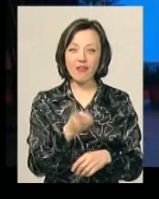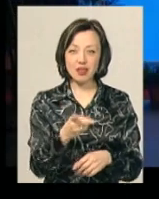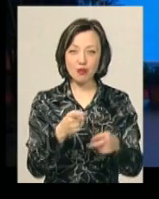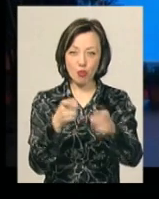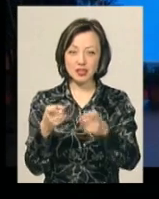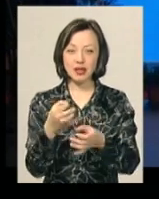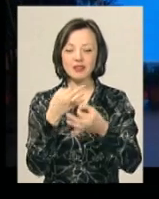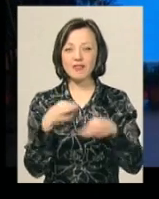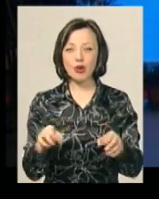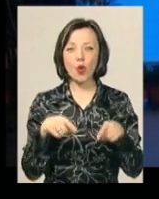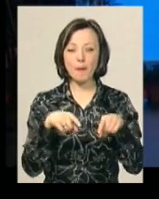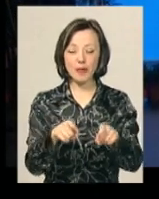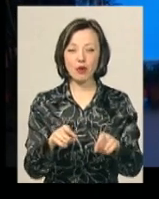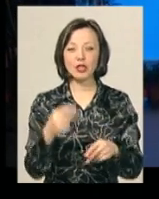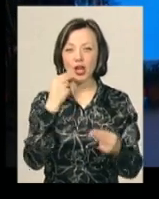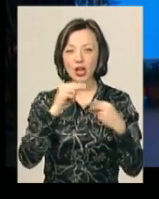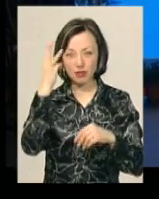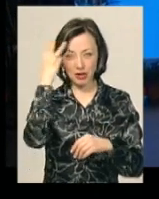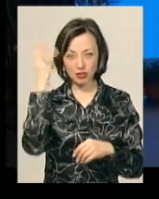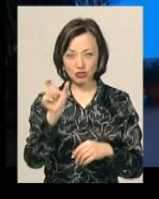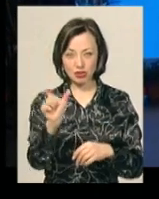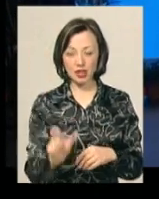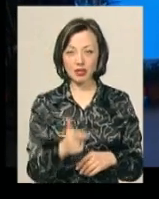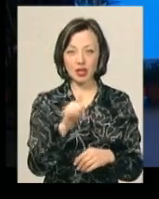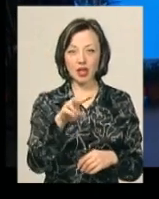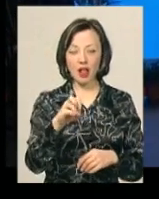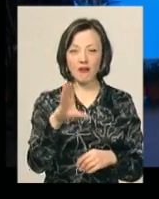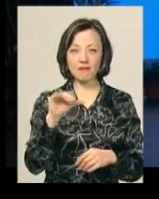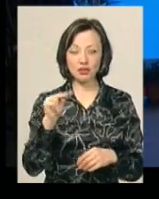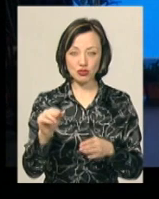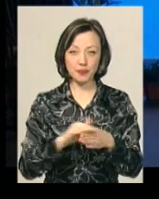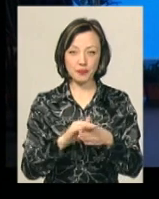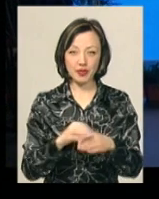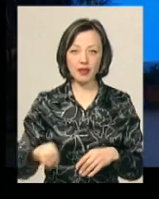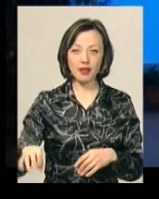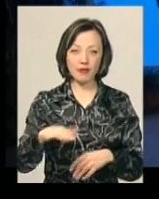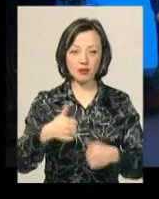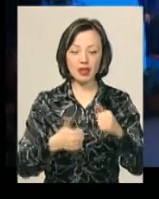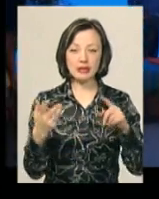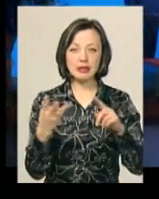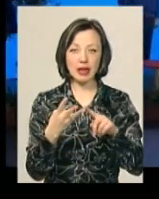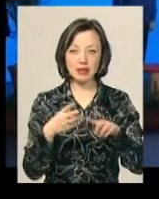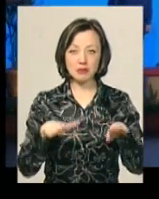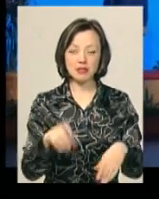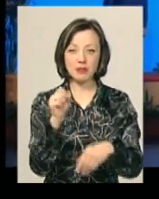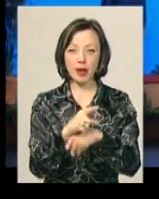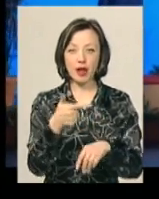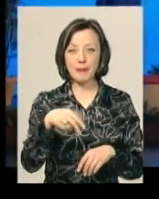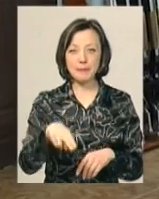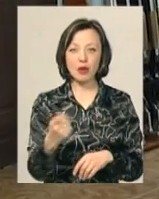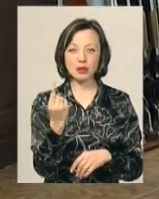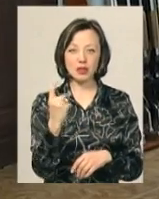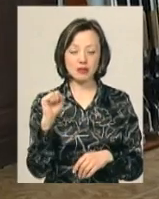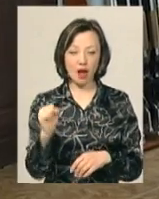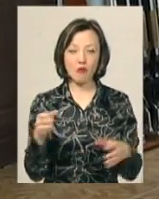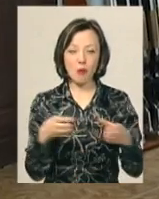бігу. Найкращим результатом хмельничанки Христини Гілевич в особистому заліку на континентальній першості стало третє місце в праві ГП-11А.